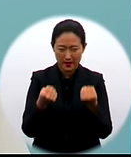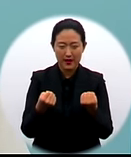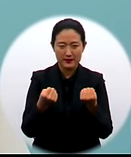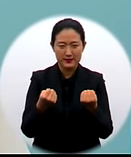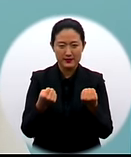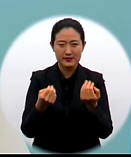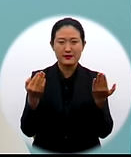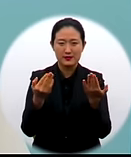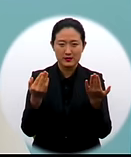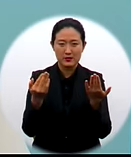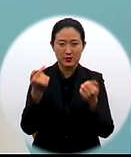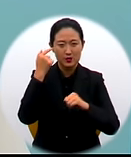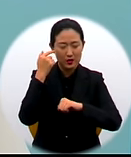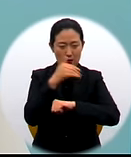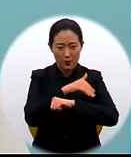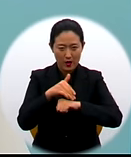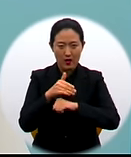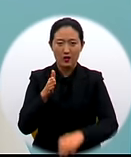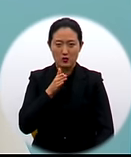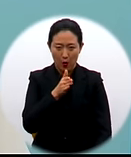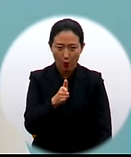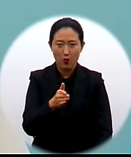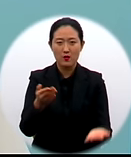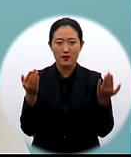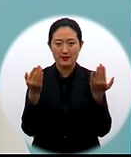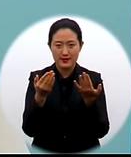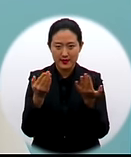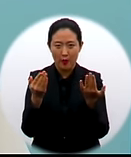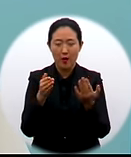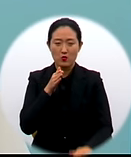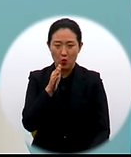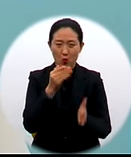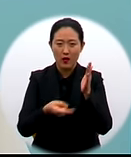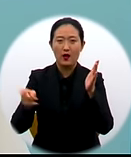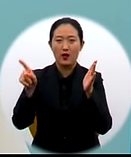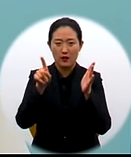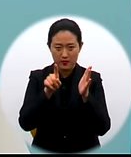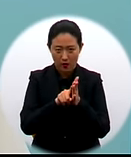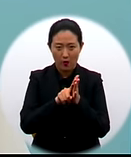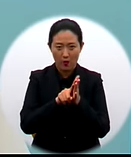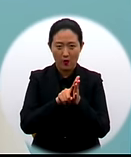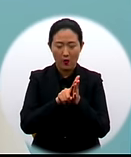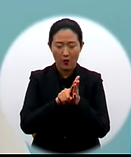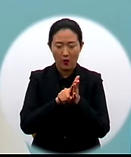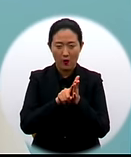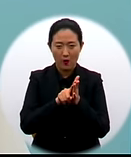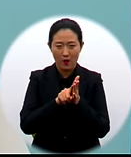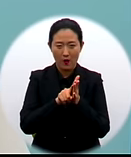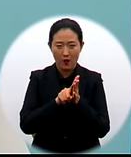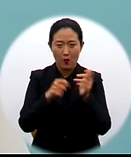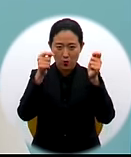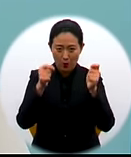그럼 결국에는 진로 설계를 하면서 고민하는 전공, 그리고 직업, 그리고 전공을 위해서 소화해야